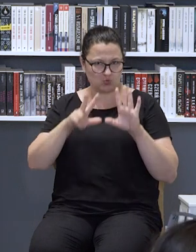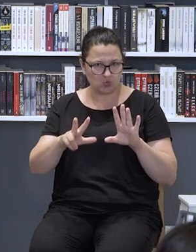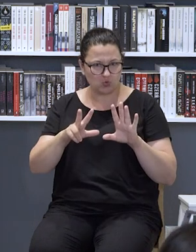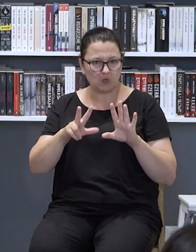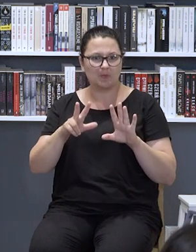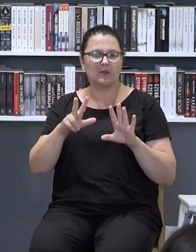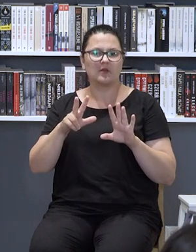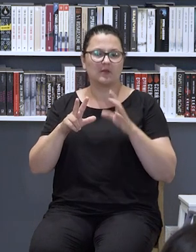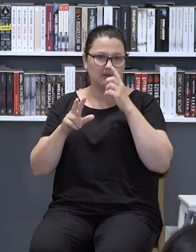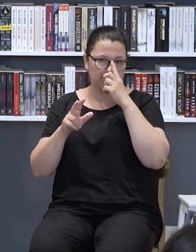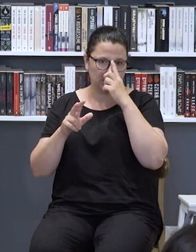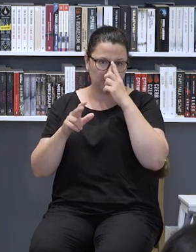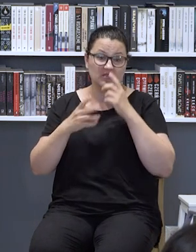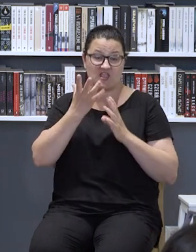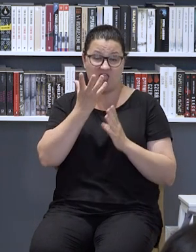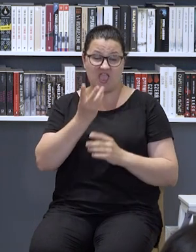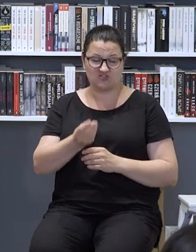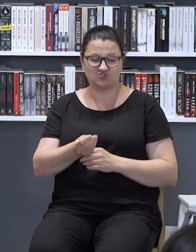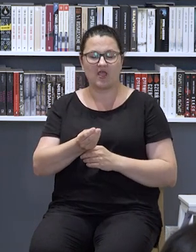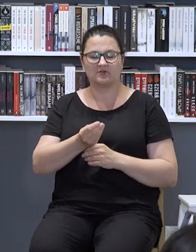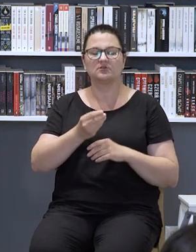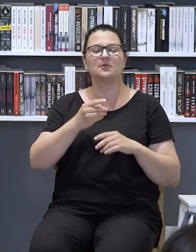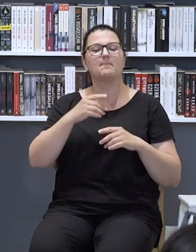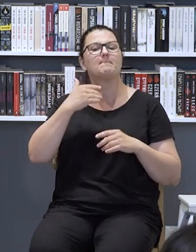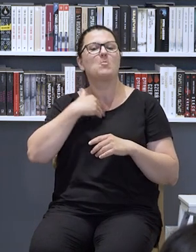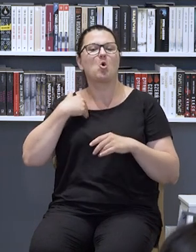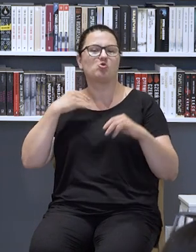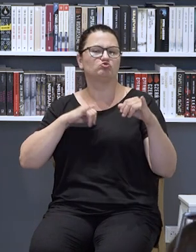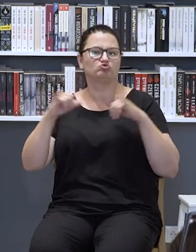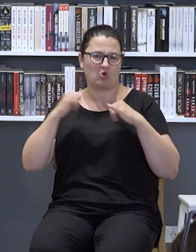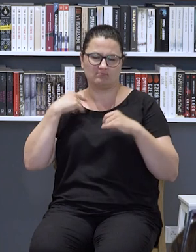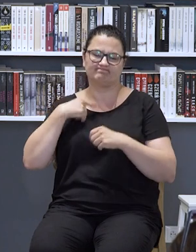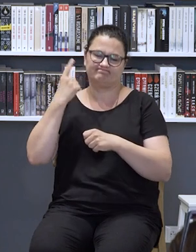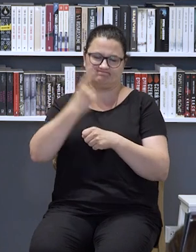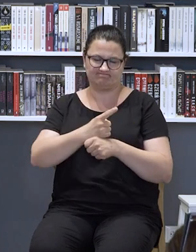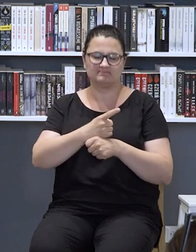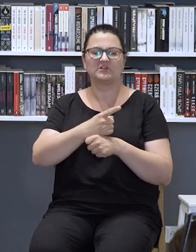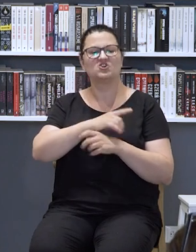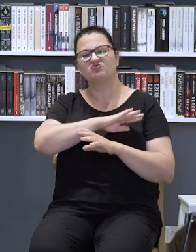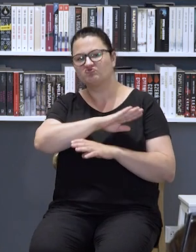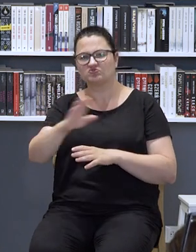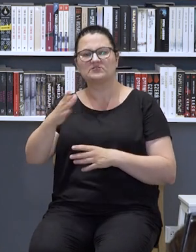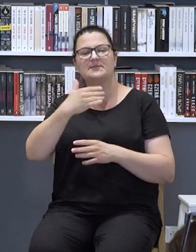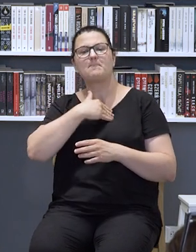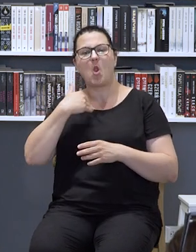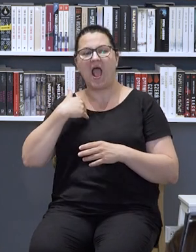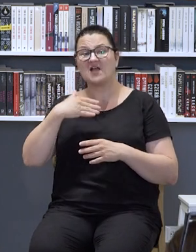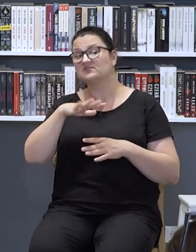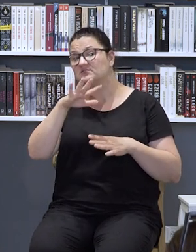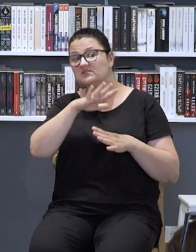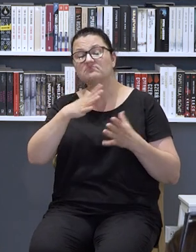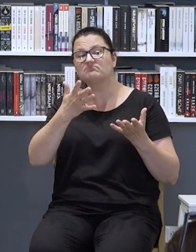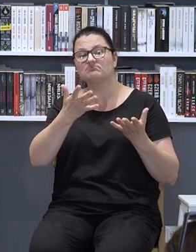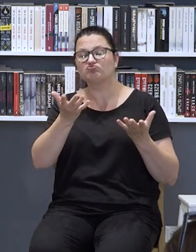1938 jesienią rząd polski wydał postanowienie, że wszyscy Polacy, którzy znajdują się